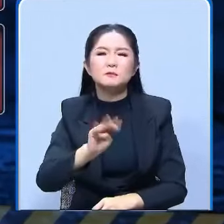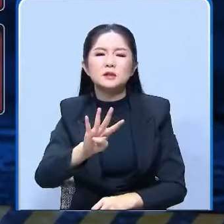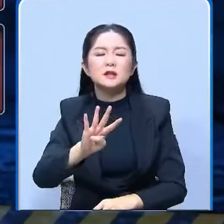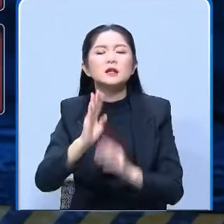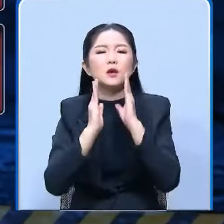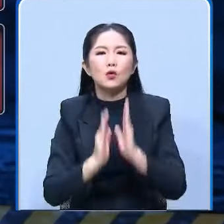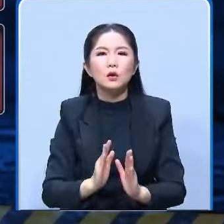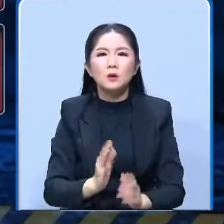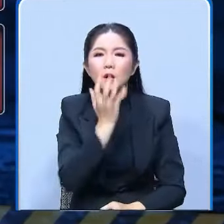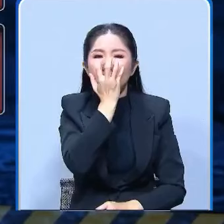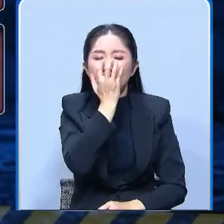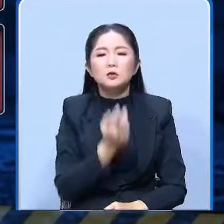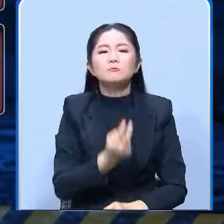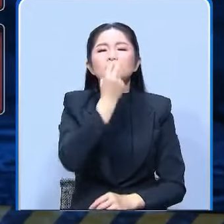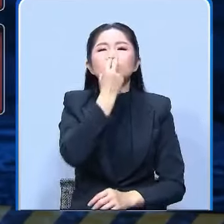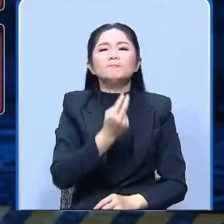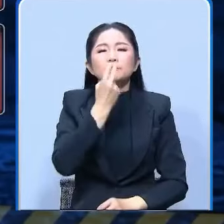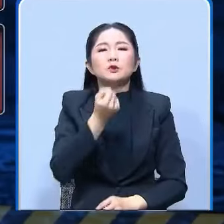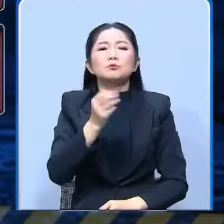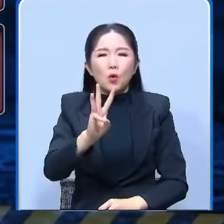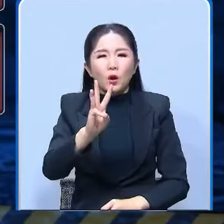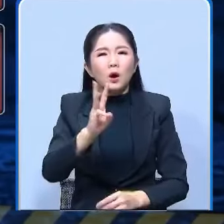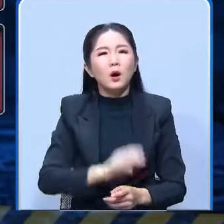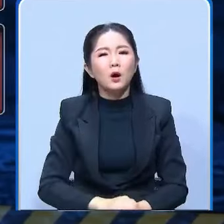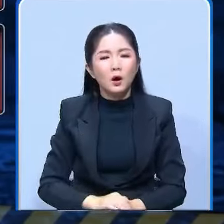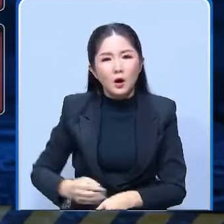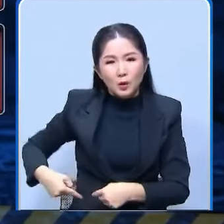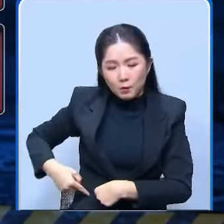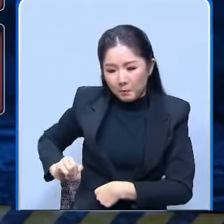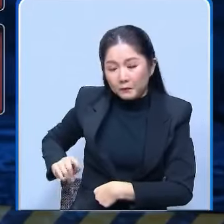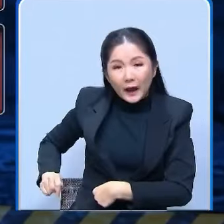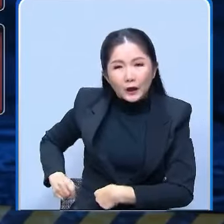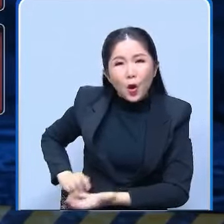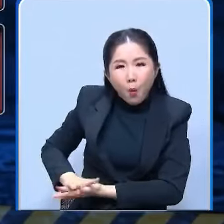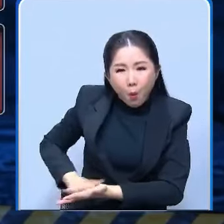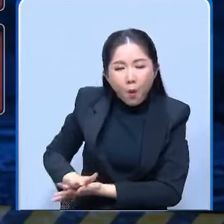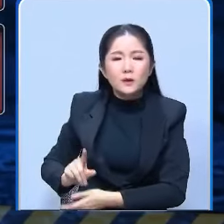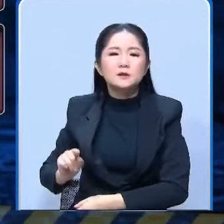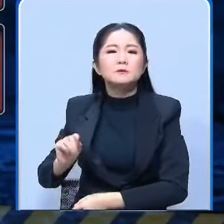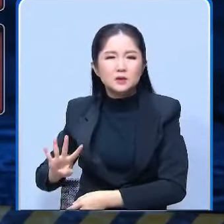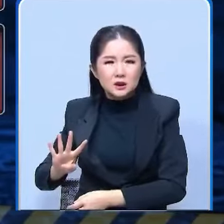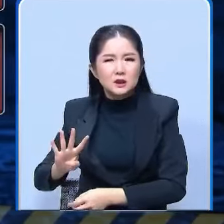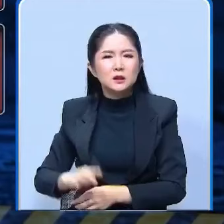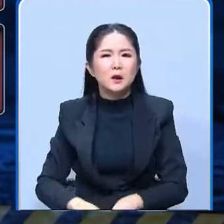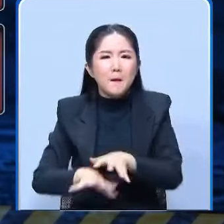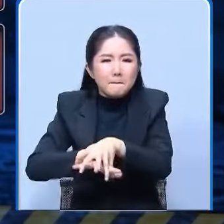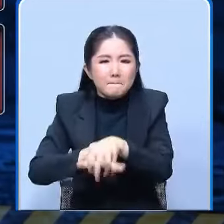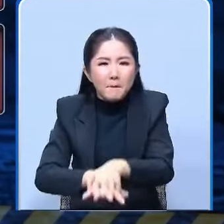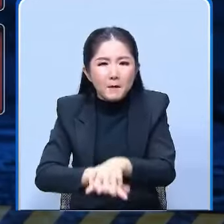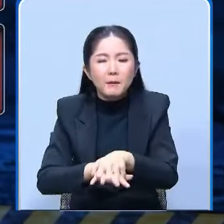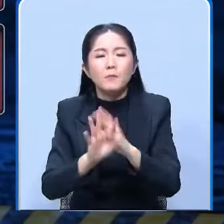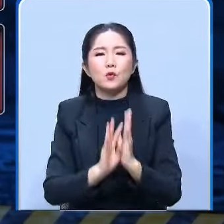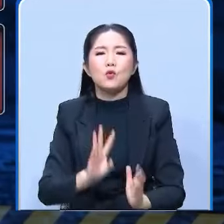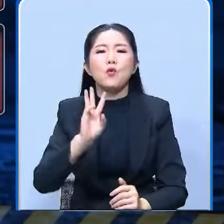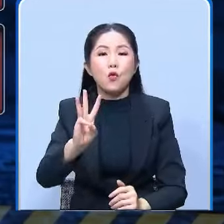นฟอกไต24คนปั๊มหัวใจขึ้นมาได้6คนนะคะอย่างไรก็ตามมีผู้ป่วยอาการที่รักษาหายแล้ว30